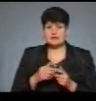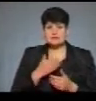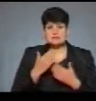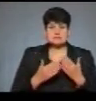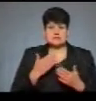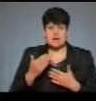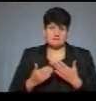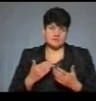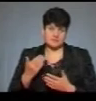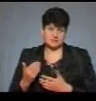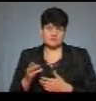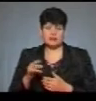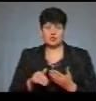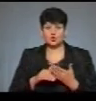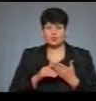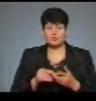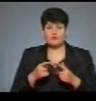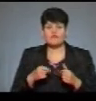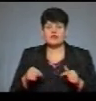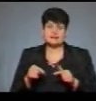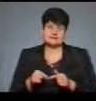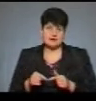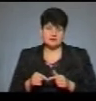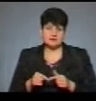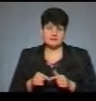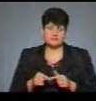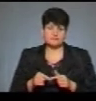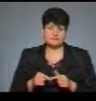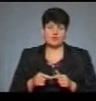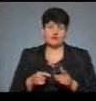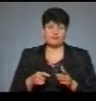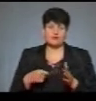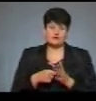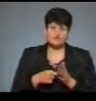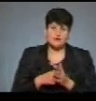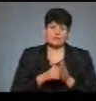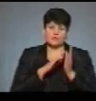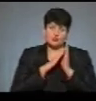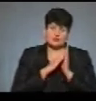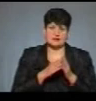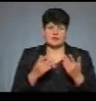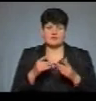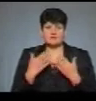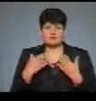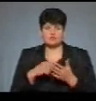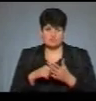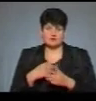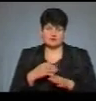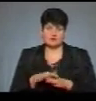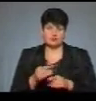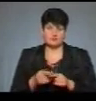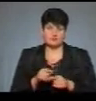запитів на допомогу в організації поселення, харчування і взагалі відпочинку в місті, я думаю, що ми виконуємо цей